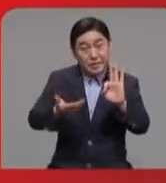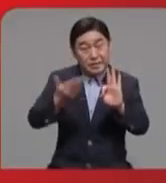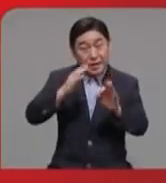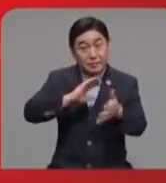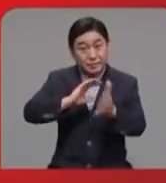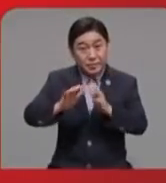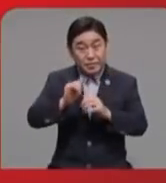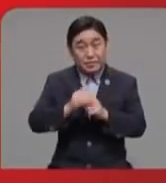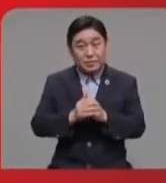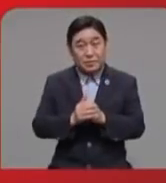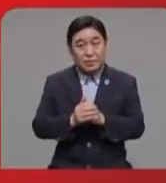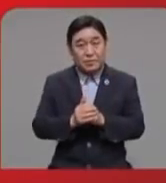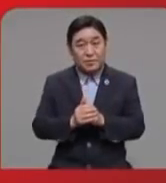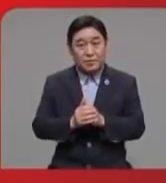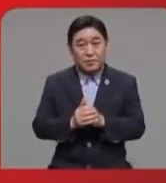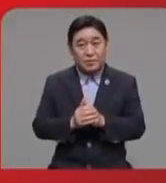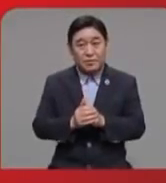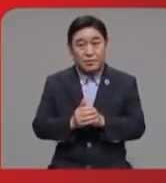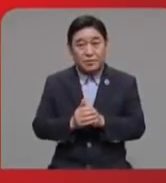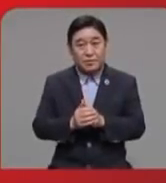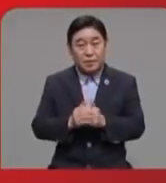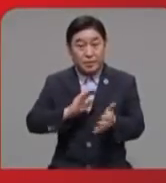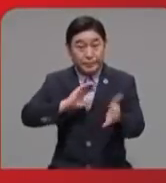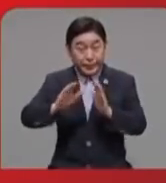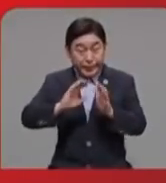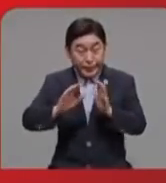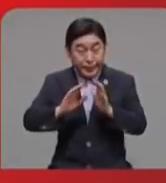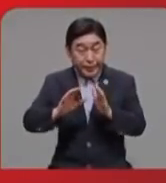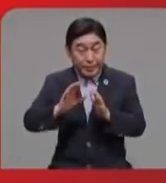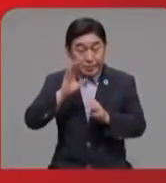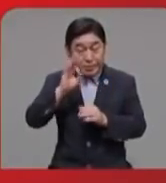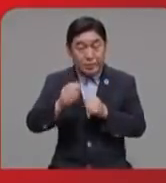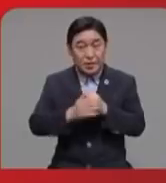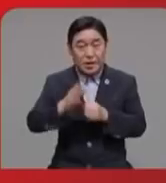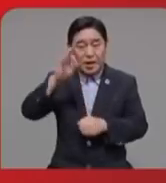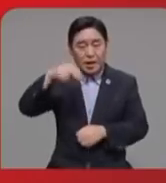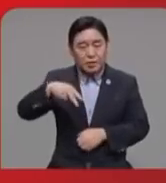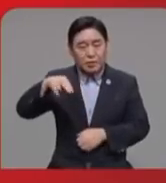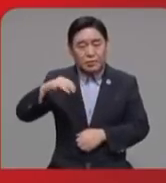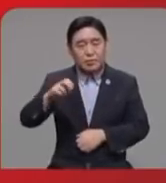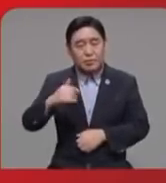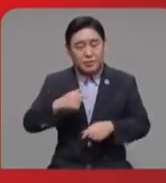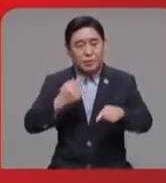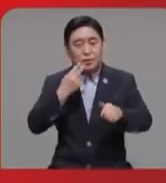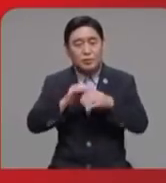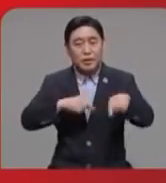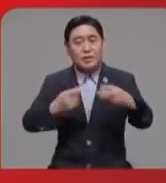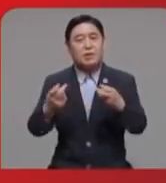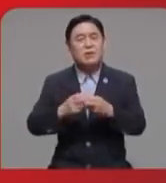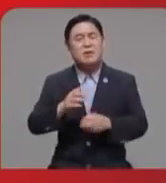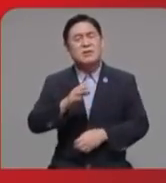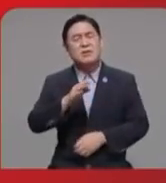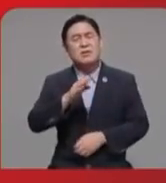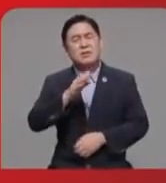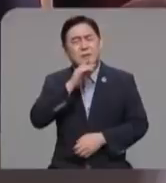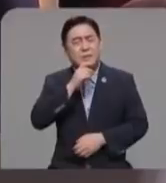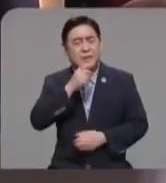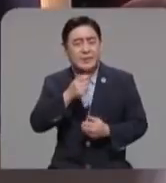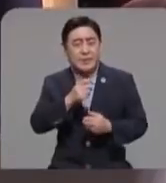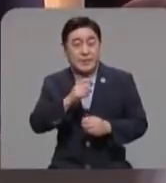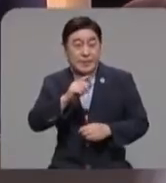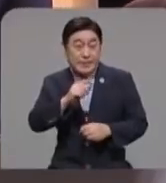했죠. 토론을 쭉 해보니까 유승민 후보의 정책은 정말